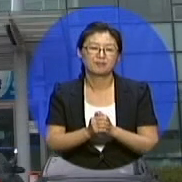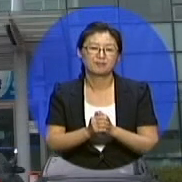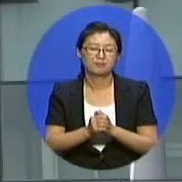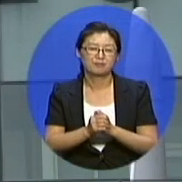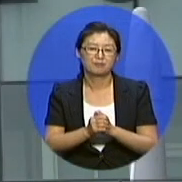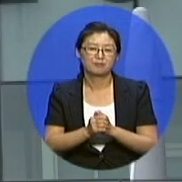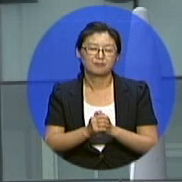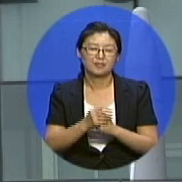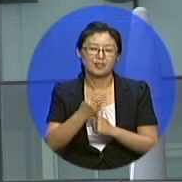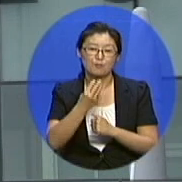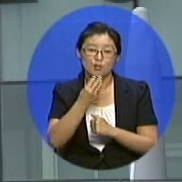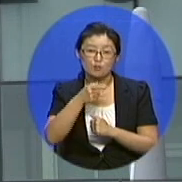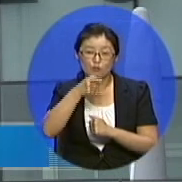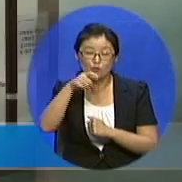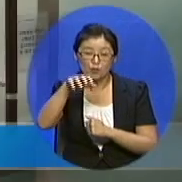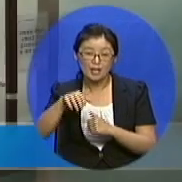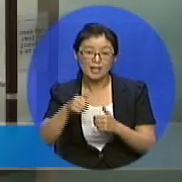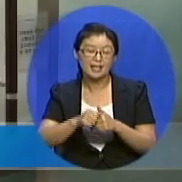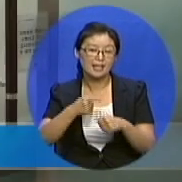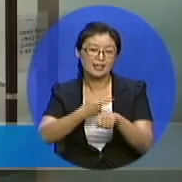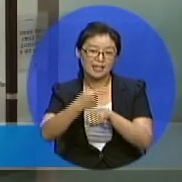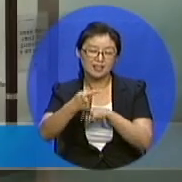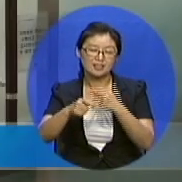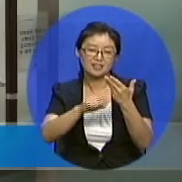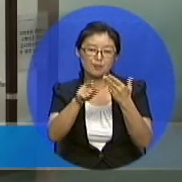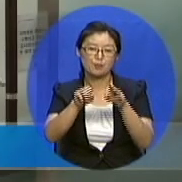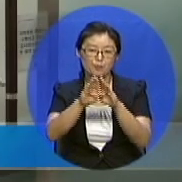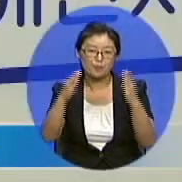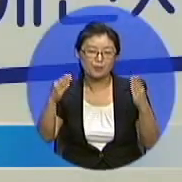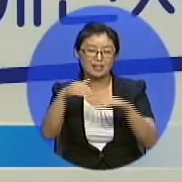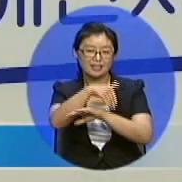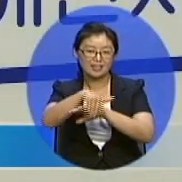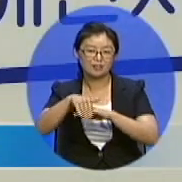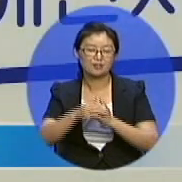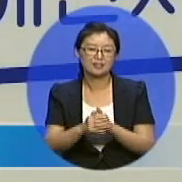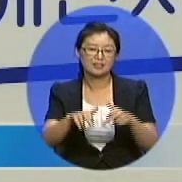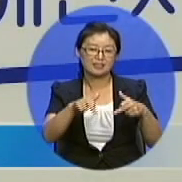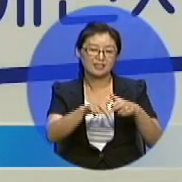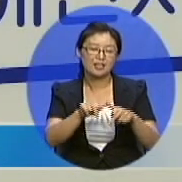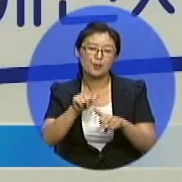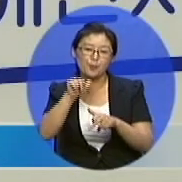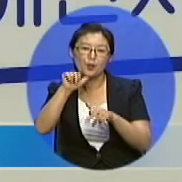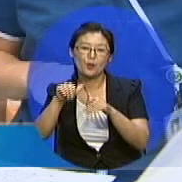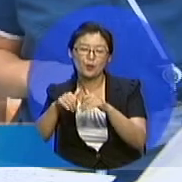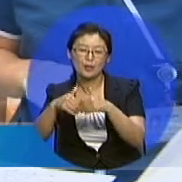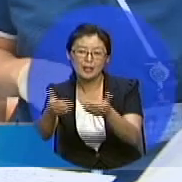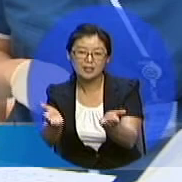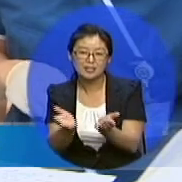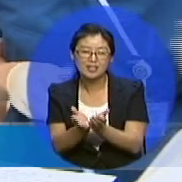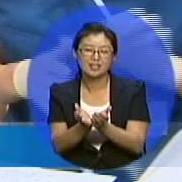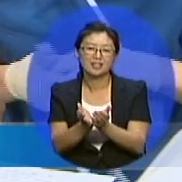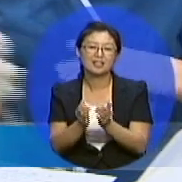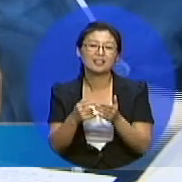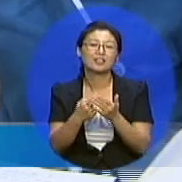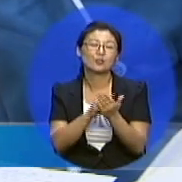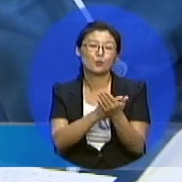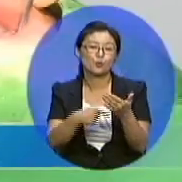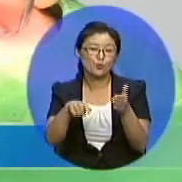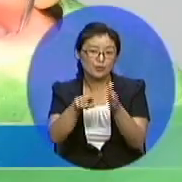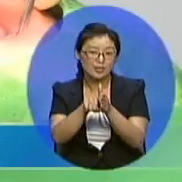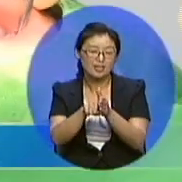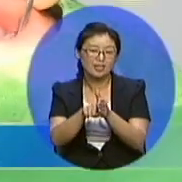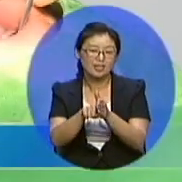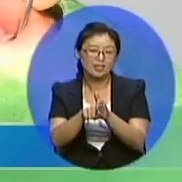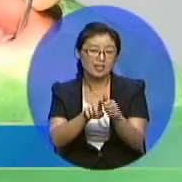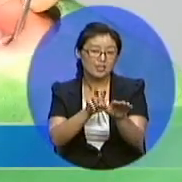경기도의료원 수원병원 내 내년 3월경 개원할 예정인데, 장애인과 저소득층 등 사회 취약계층을 대상으로